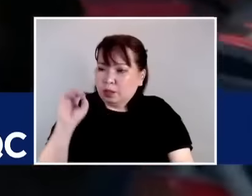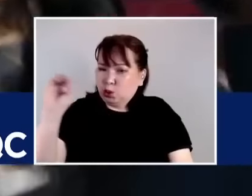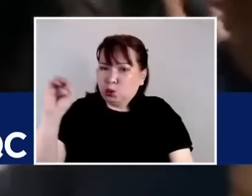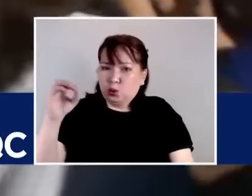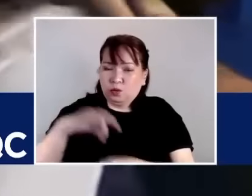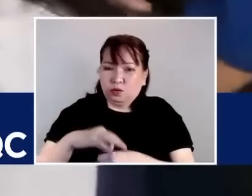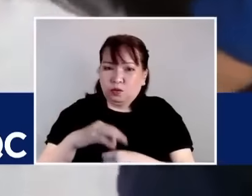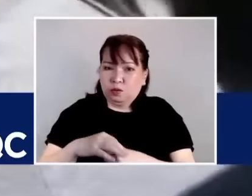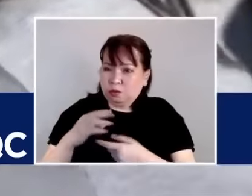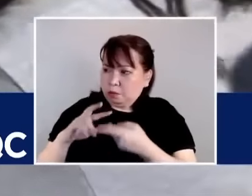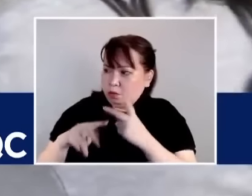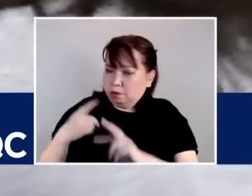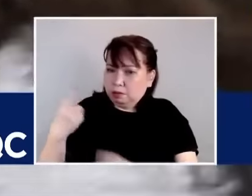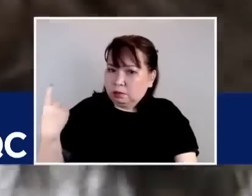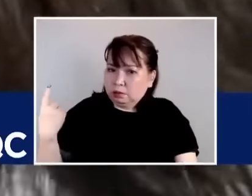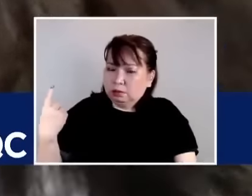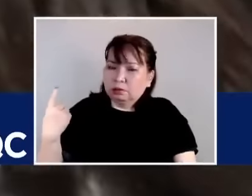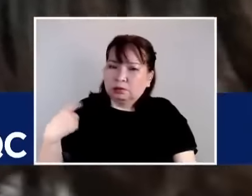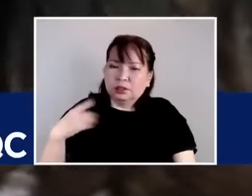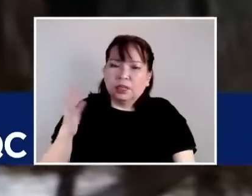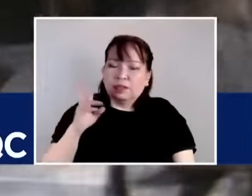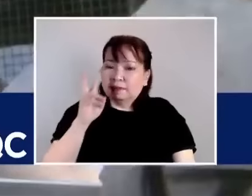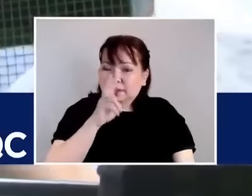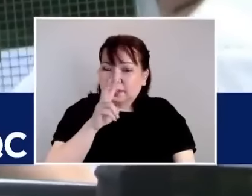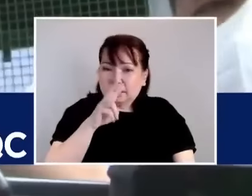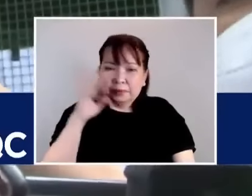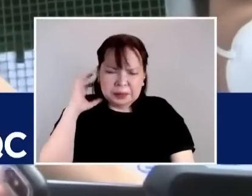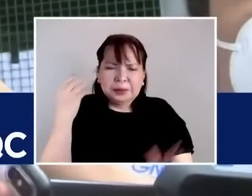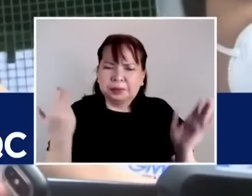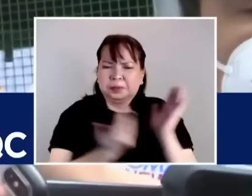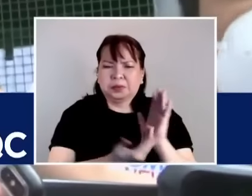kanyang running mate na si Lacson sa Visayas at Mindanao.